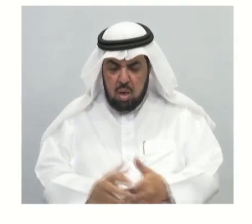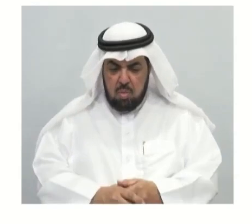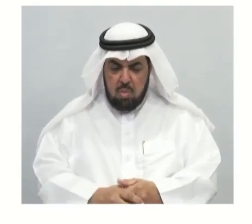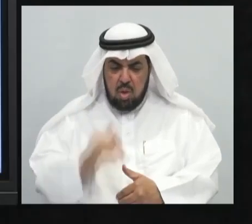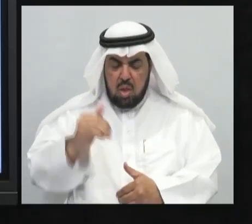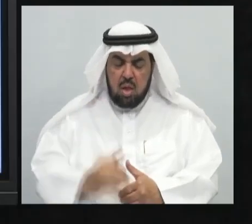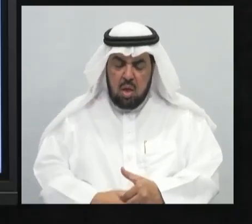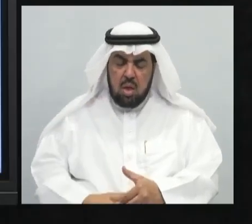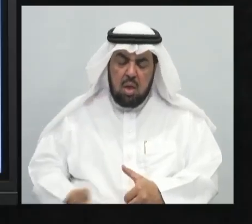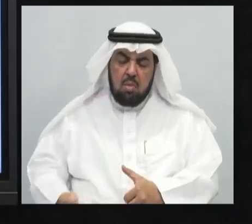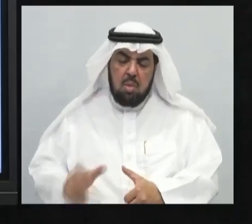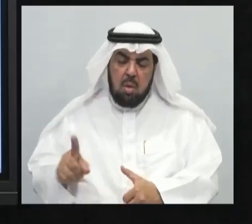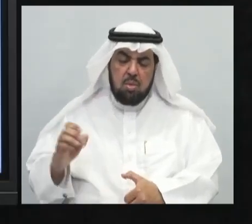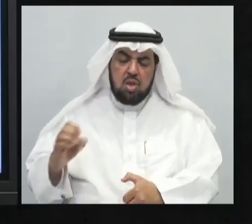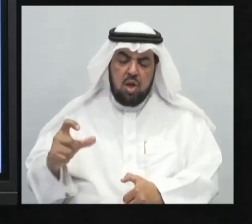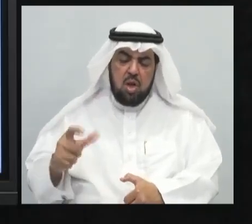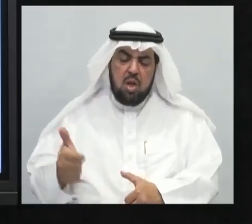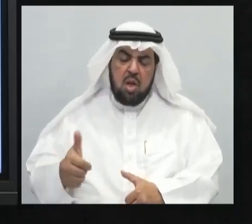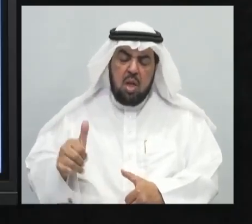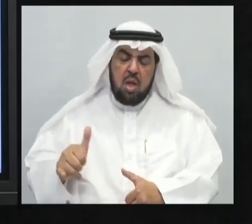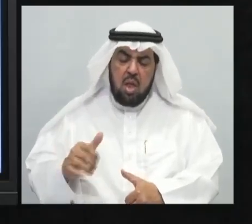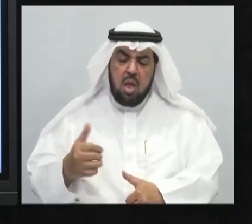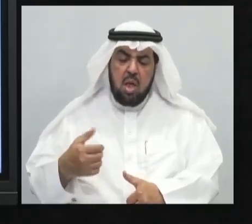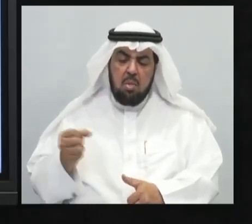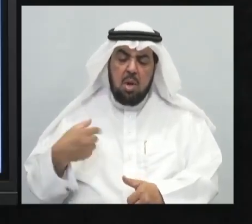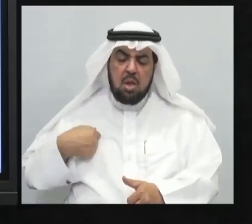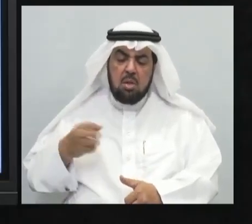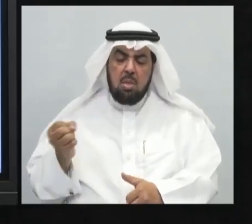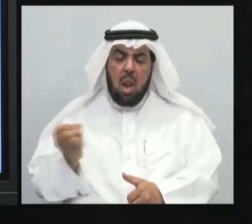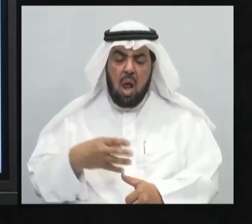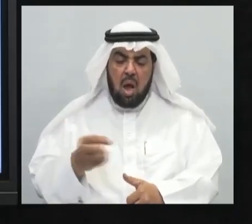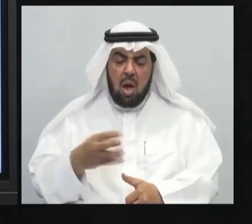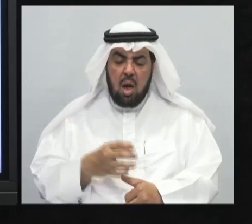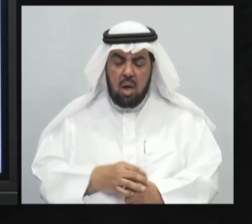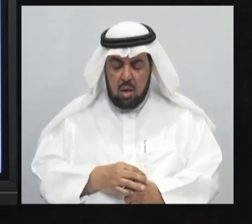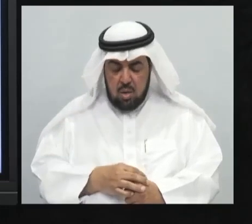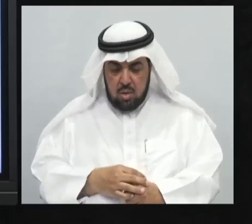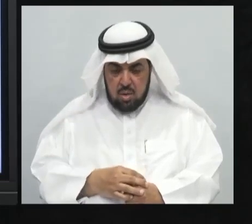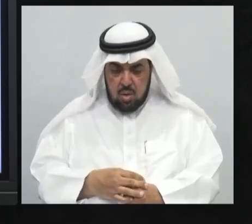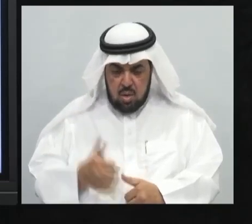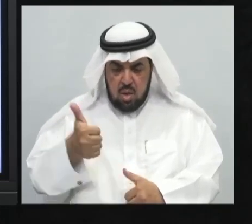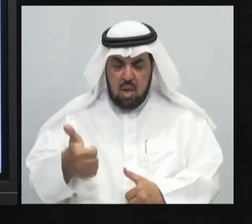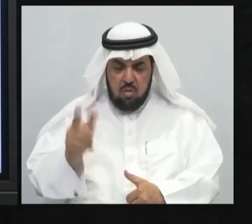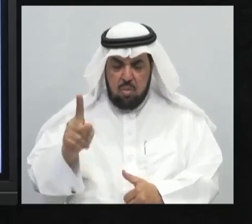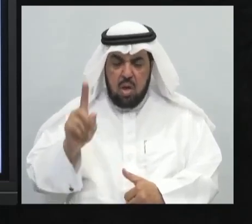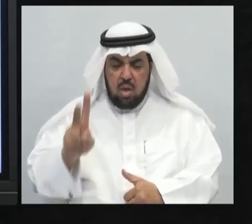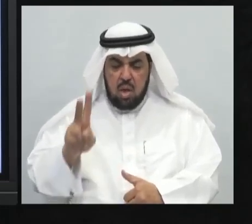ترتيب ابجدي بناء على اسم العائله اسم العائله للشخص مرتبه